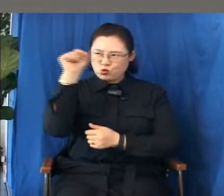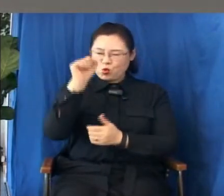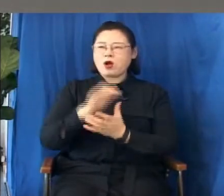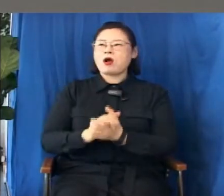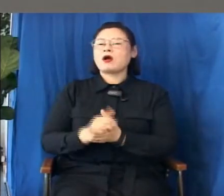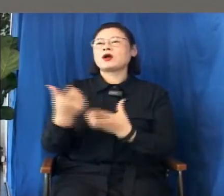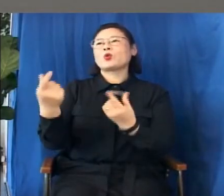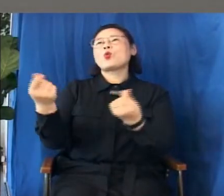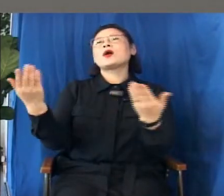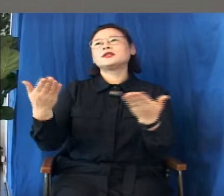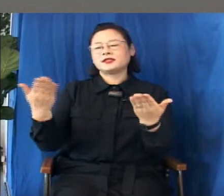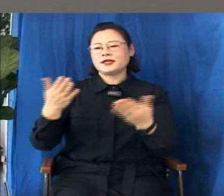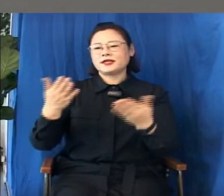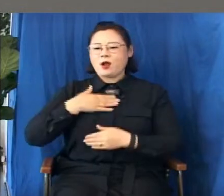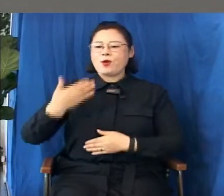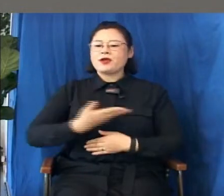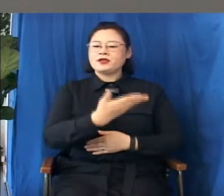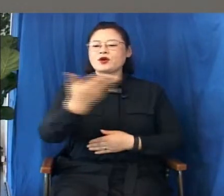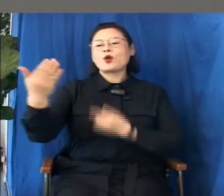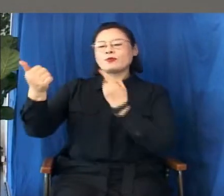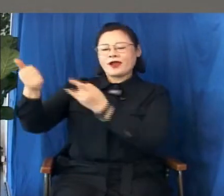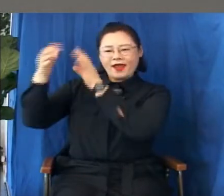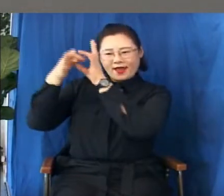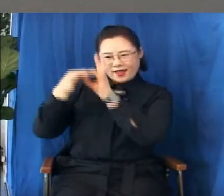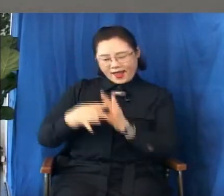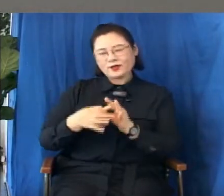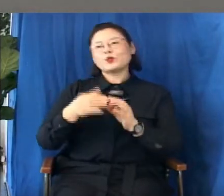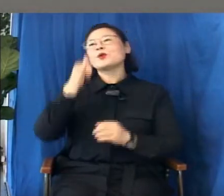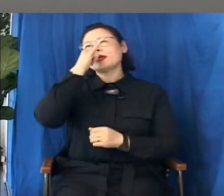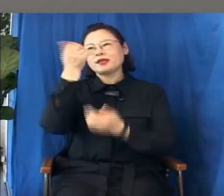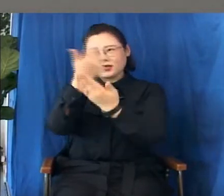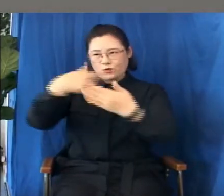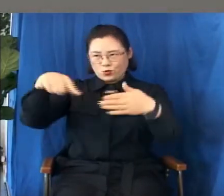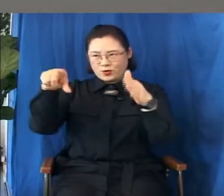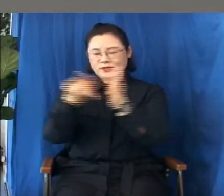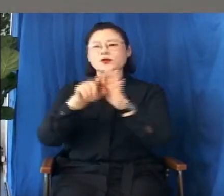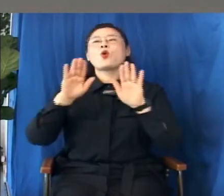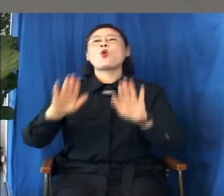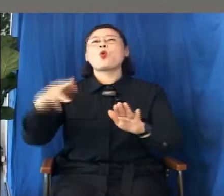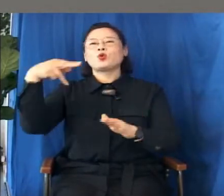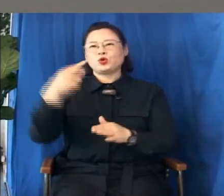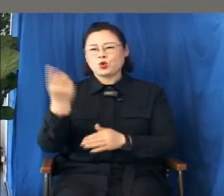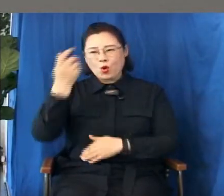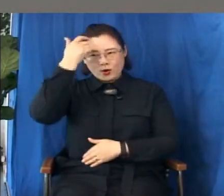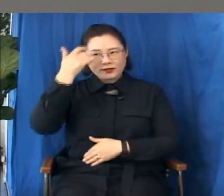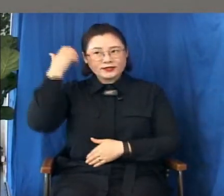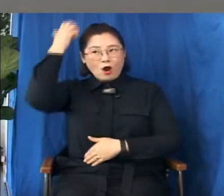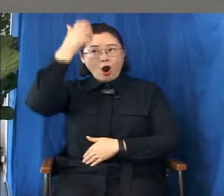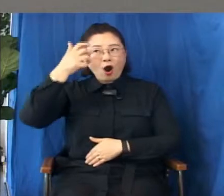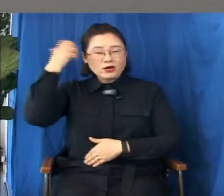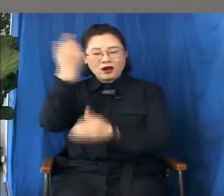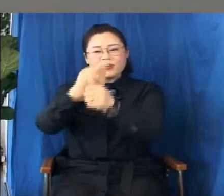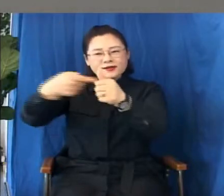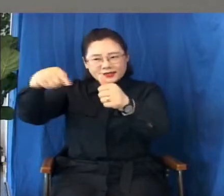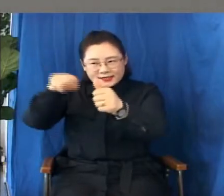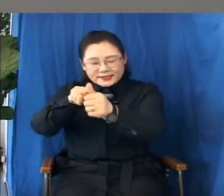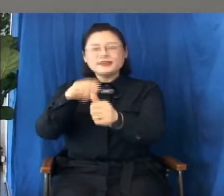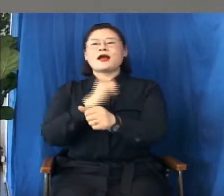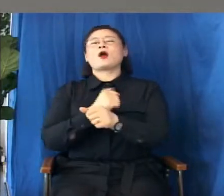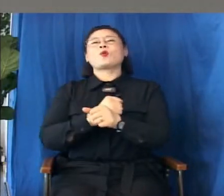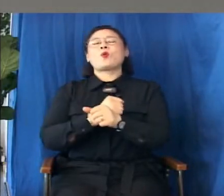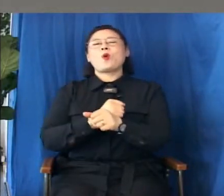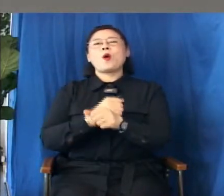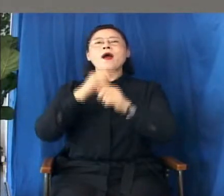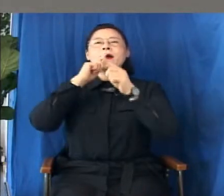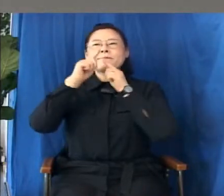그런 일들이 저와 여러분에게 지속적으로 일어나려면 오늘도 성령 의지하면서 말씀 안에 거하고